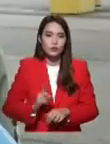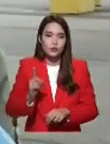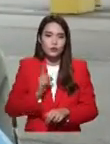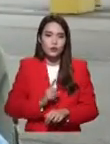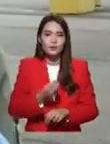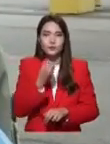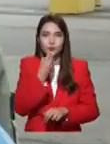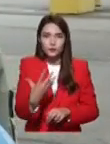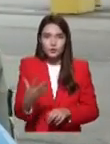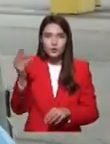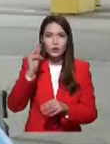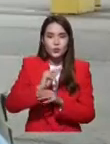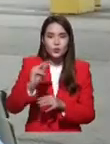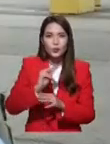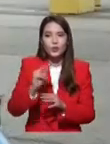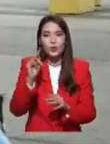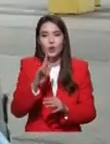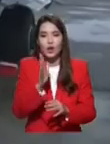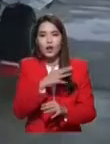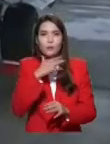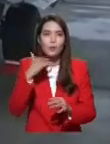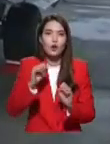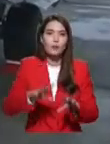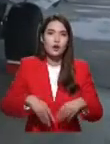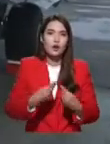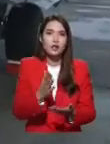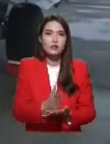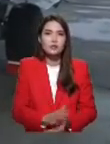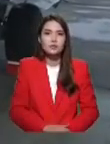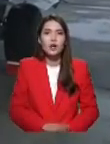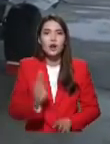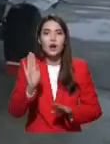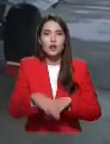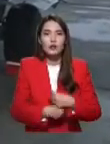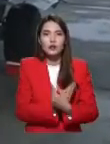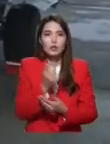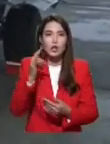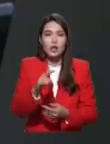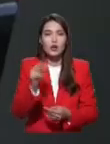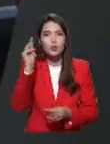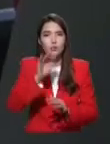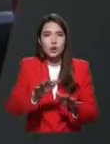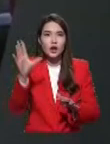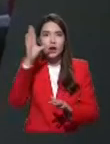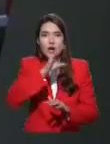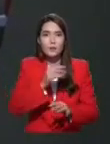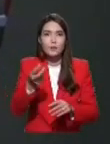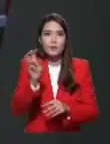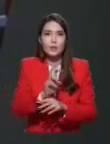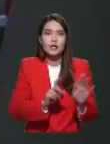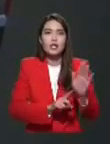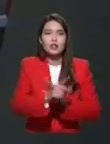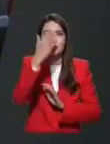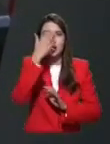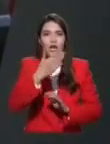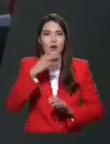хороших впечатлений, то есть самолет много позволяет. За штурвал новых самолетов курсанты смогут сесть уже в начале лета. К